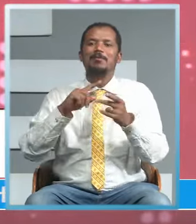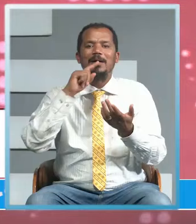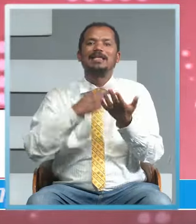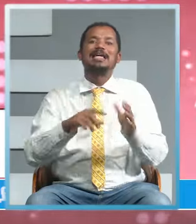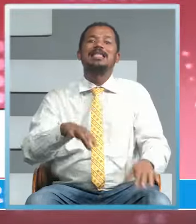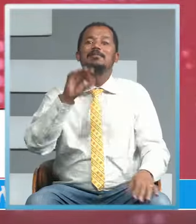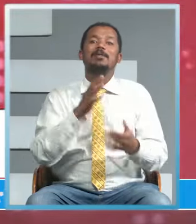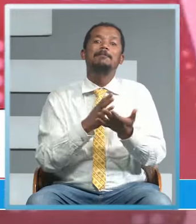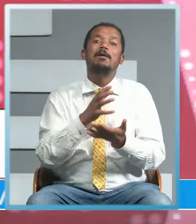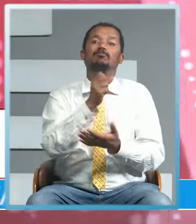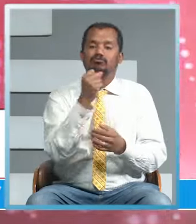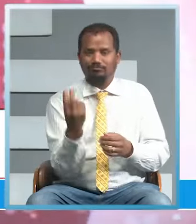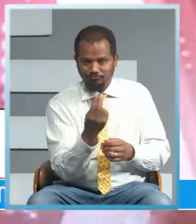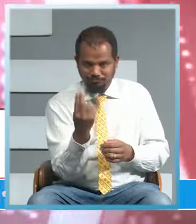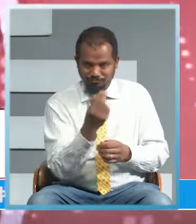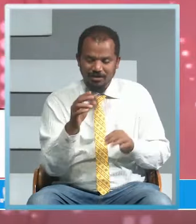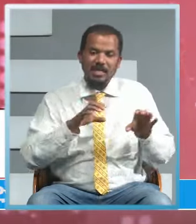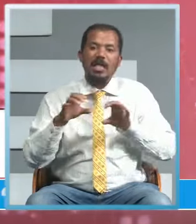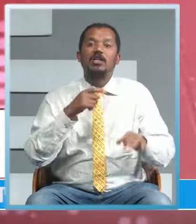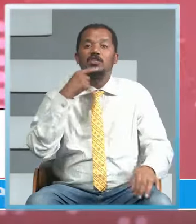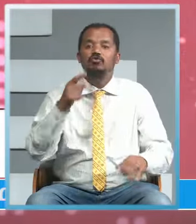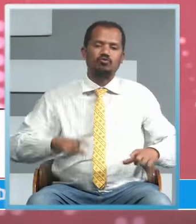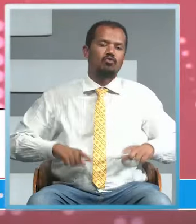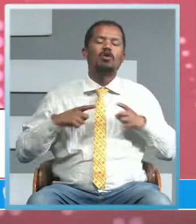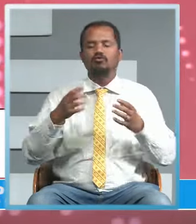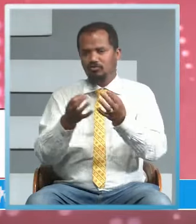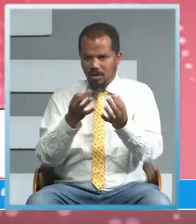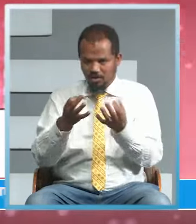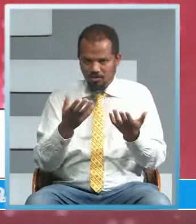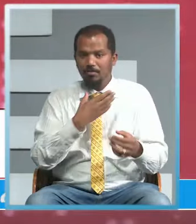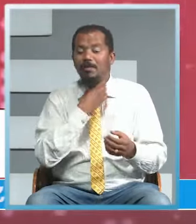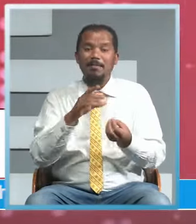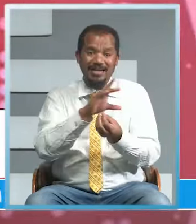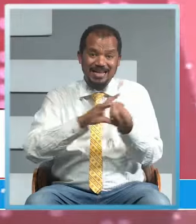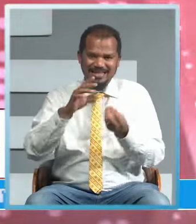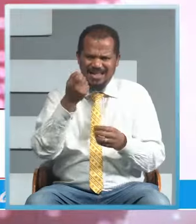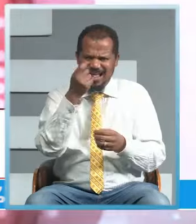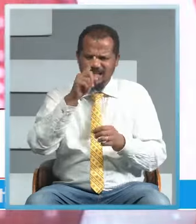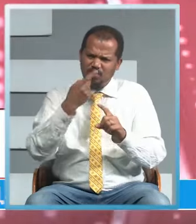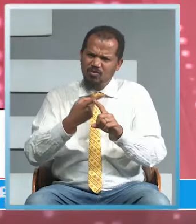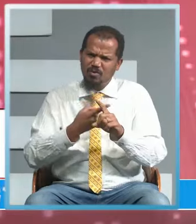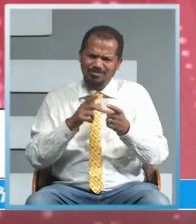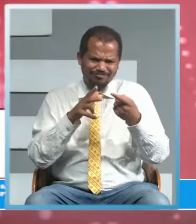መረጃ የማግኘት መብቱን እንዲጠቀም ያደርገዋል ሲሉ ነዋሪዎች ገለጹ። በአማራ ክልል 11